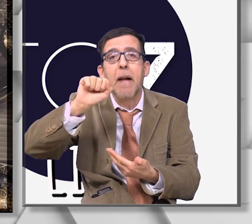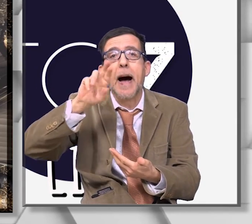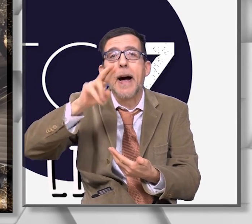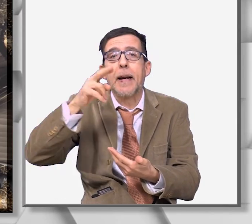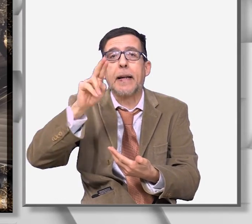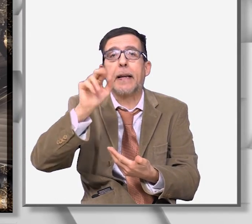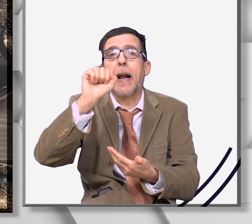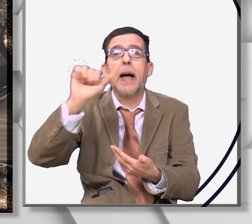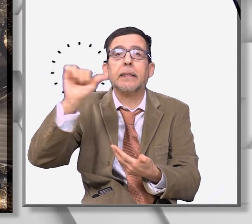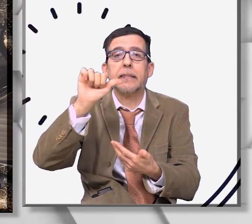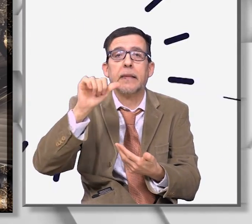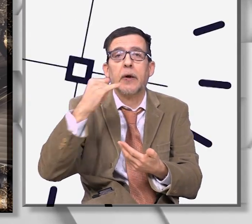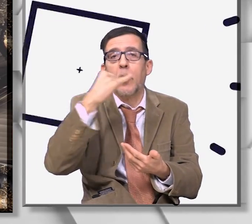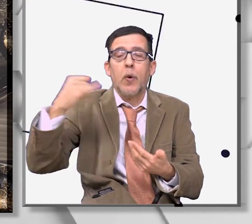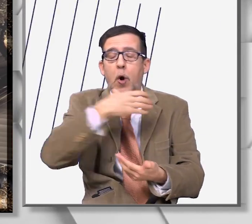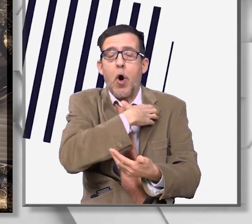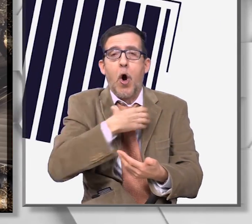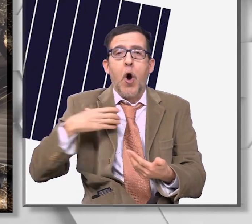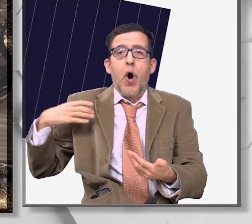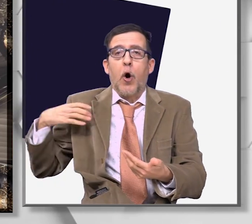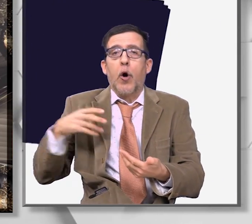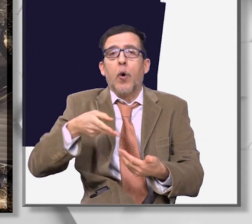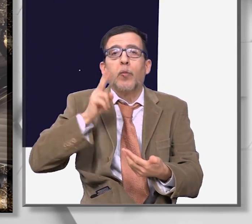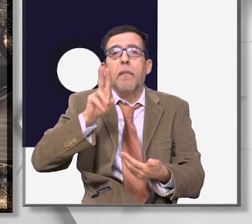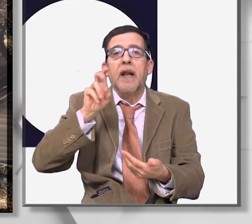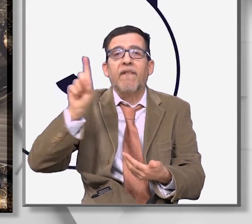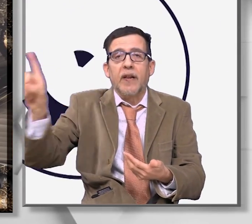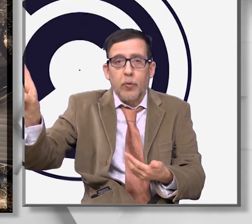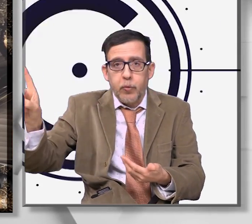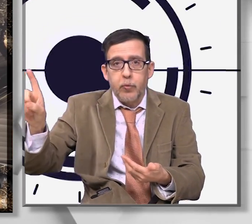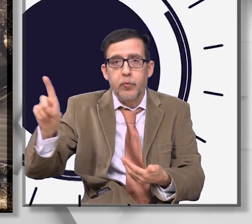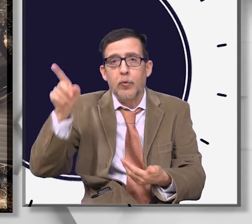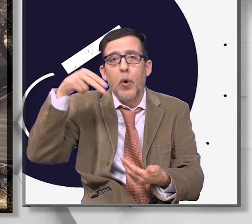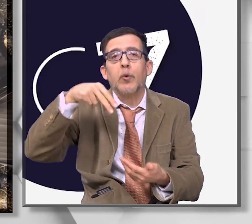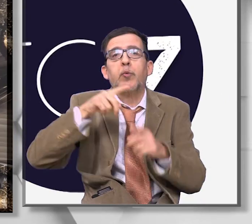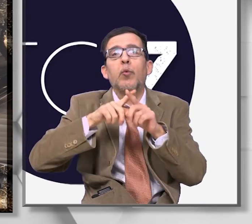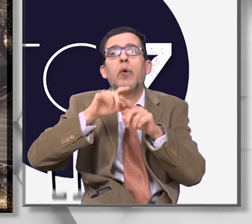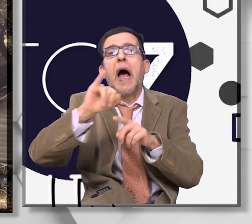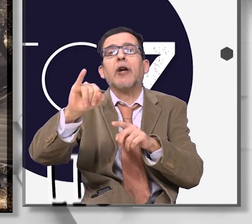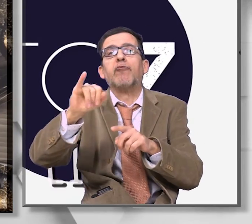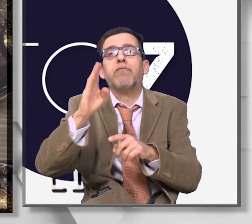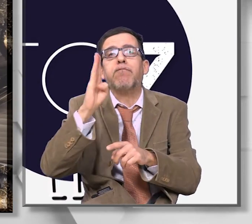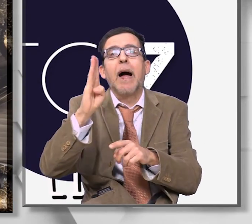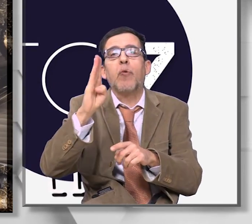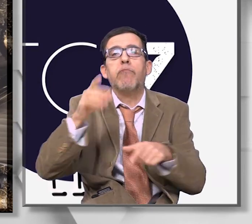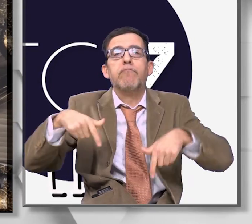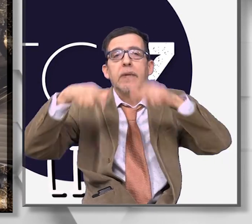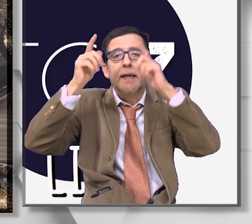porter per l'autunno 2021 location d'eccezione su nuraxi di barone